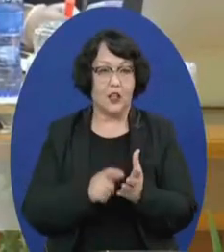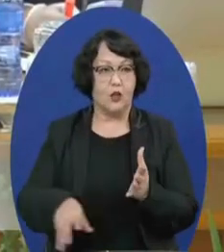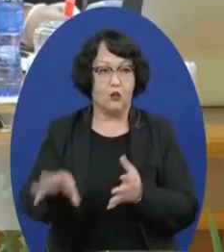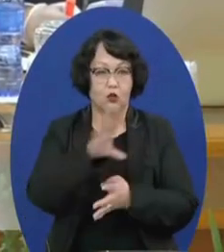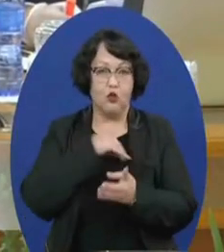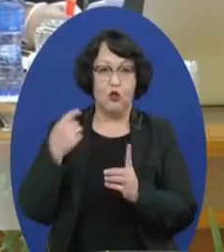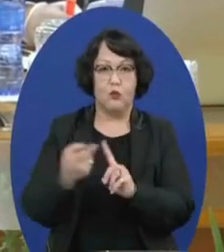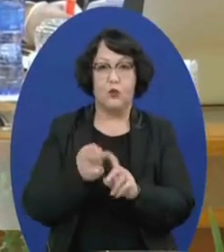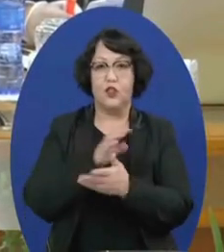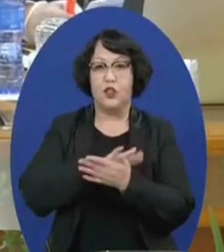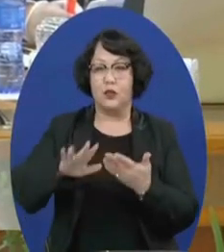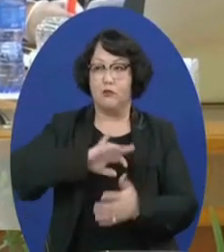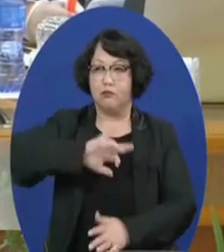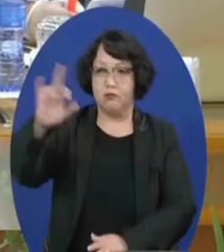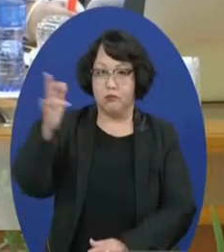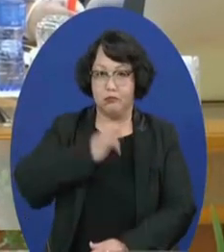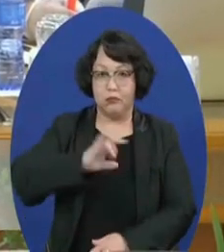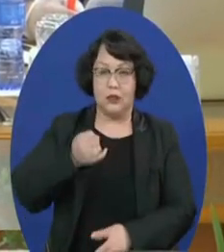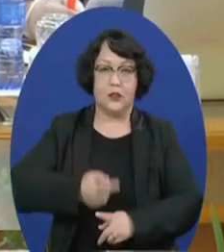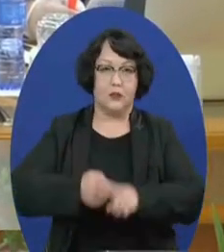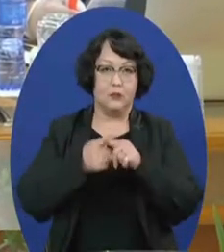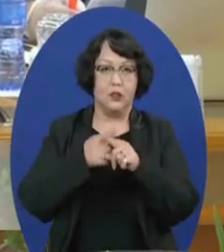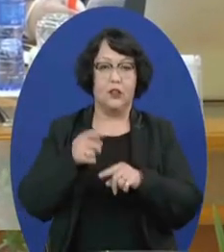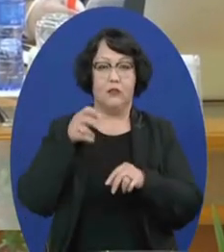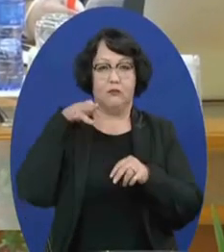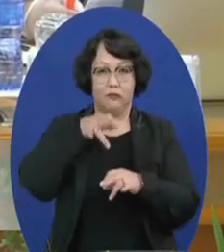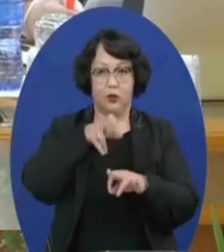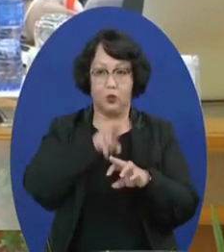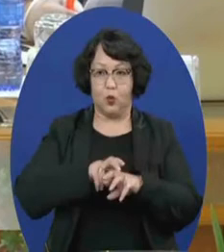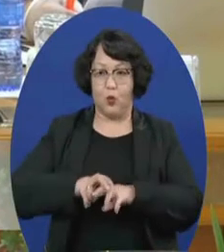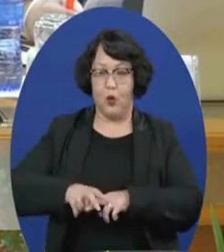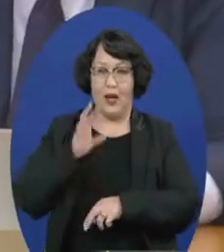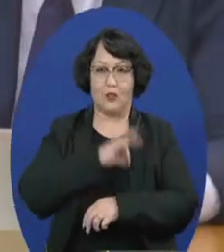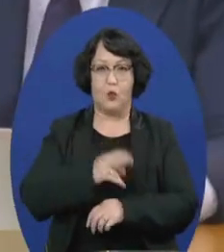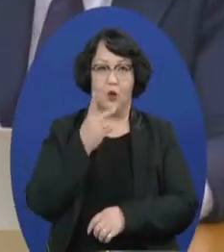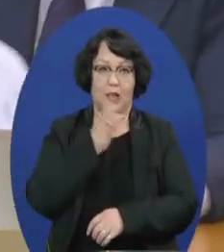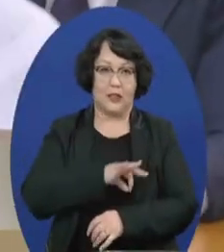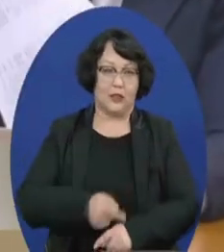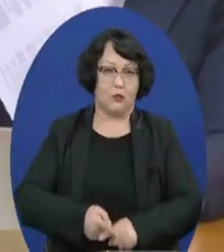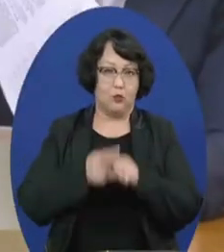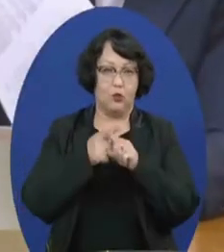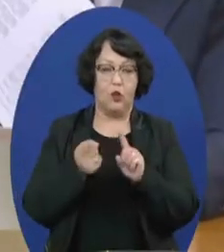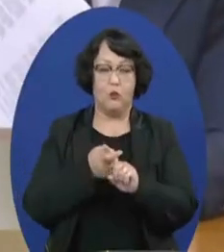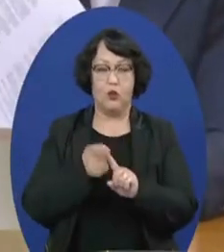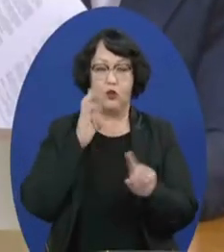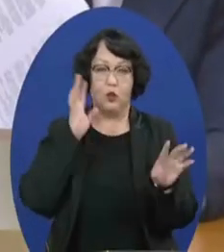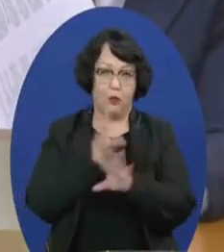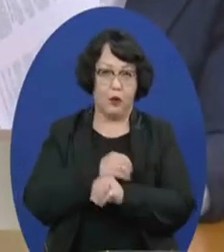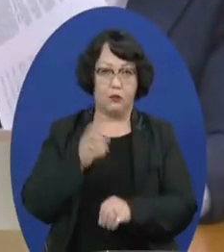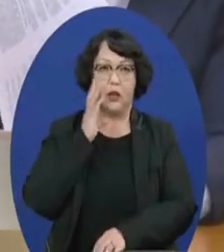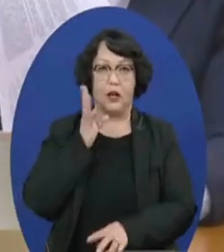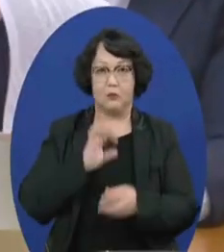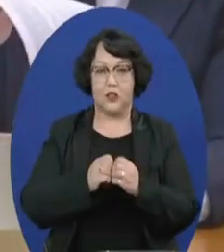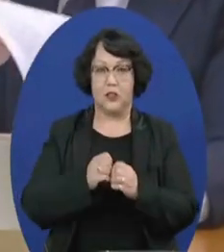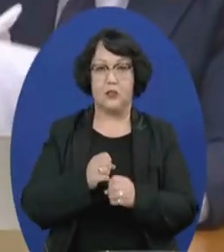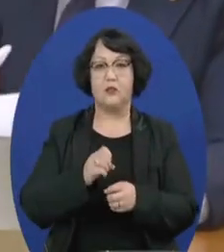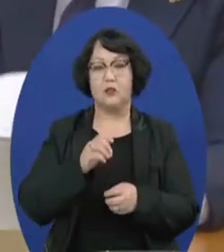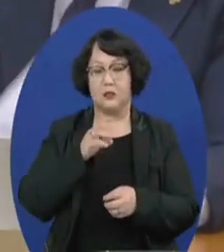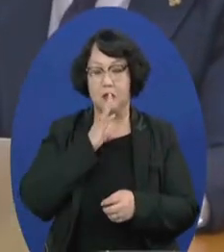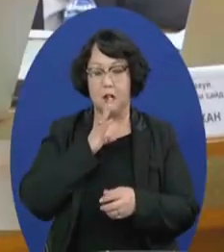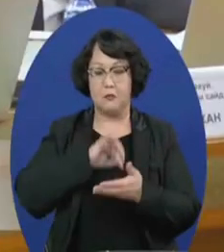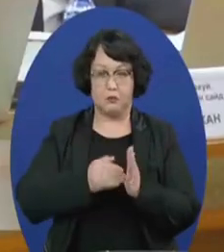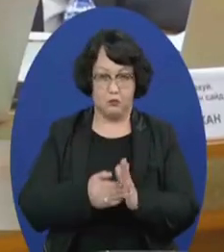уялдуулан, шинээр нислэгийн чиглэл нэх, нислэгийн суудл ашиглалт өргөжийг нэмэгдүүлэх талаар зохион байгуулалтын арга хэмжээ авч хэрэгжүүлэхээр болсон